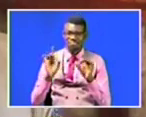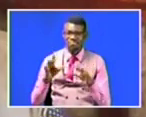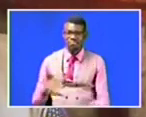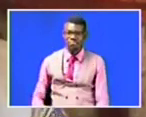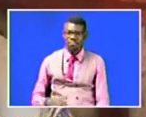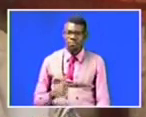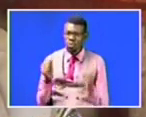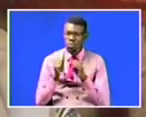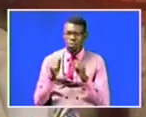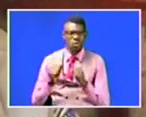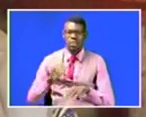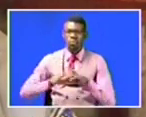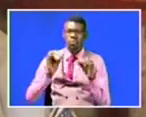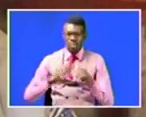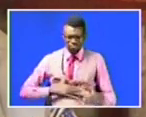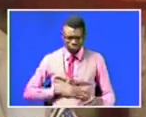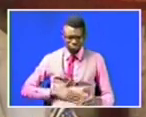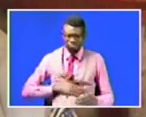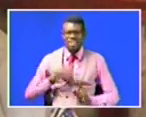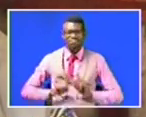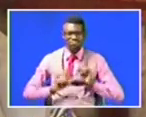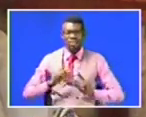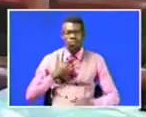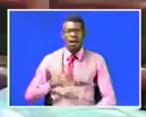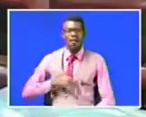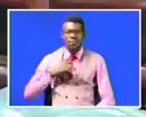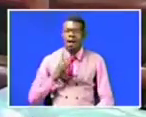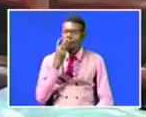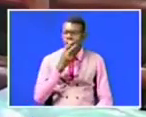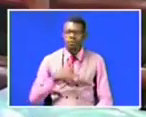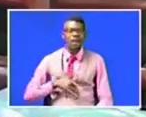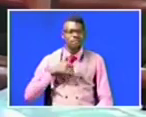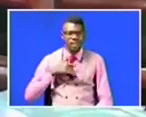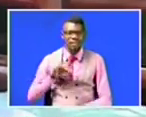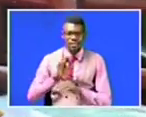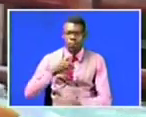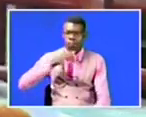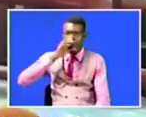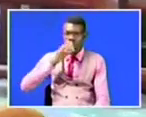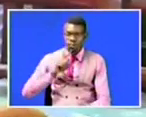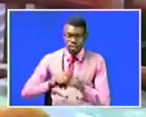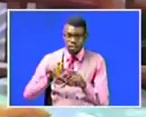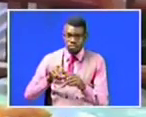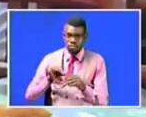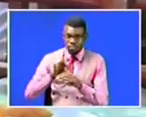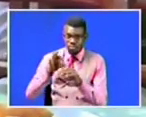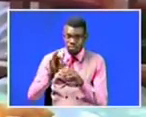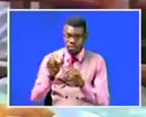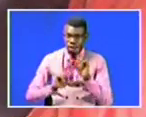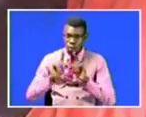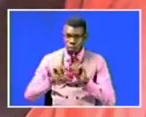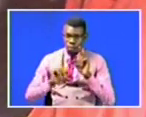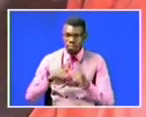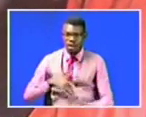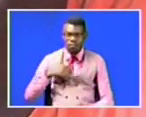kwa tumbo, nafaa kitu itachoma kwa tumbo, at least you feel. Hata kwa mdomo feel, umekunywa chai. Chai kwa moto, huwa inaleta ile